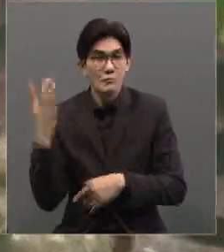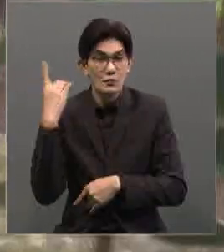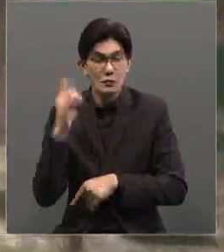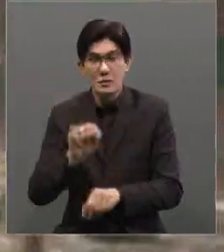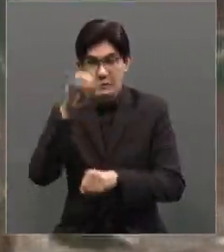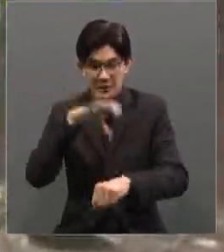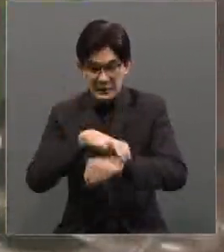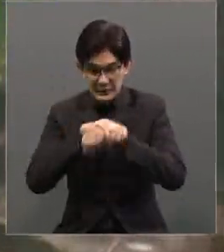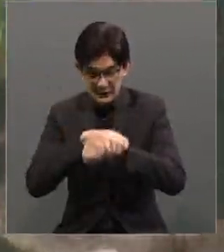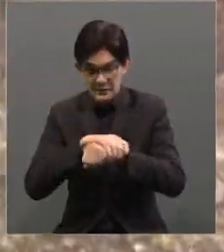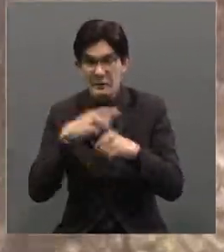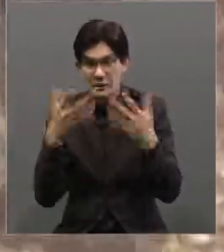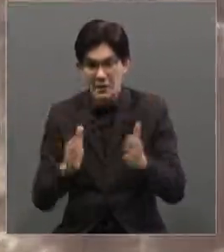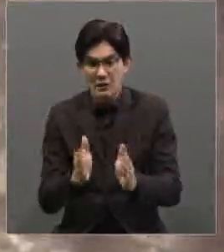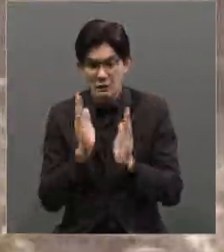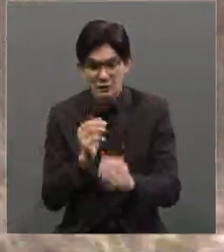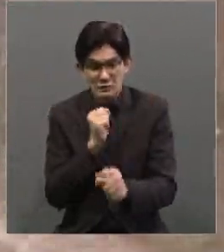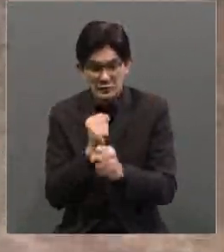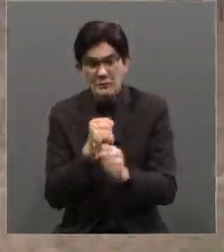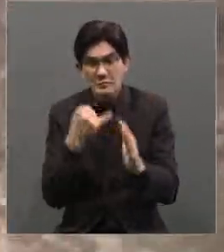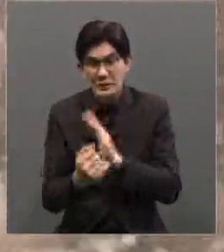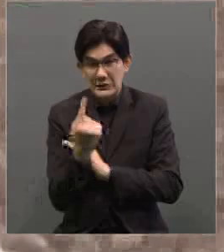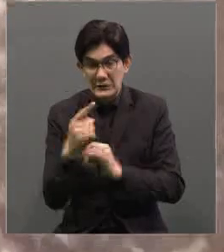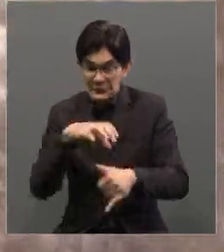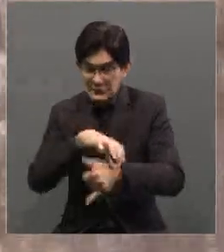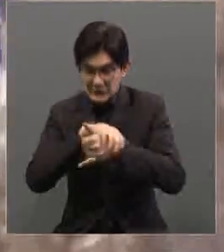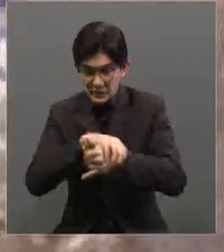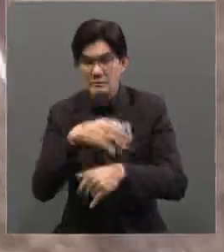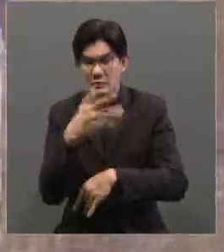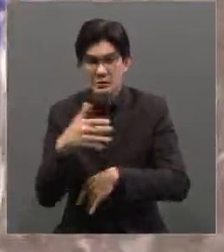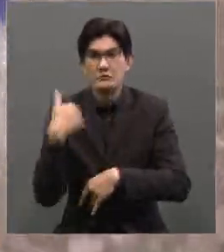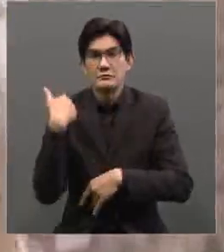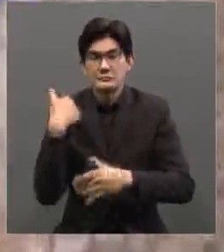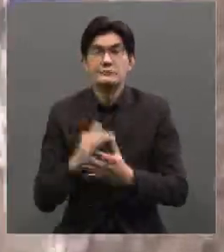ายจับแล้วก็ดำเนินการจับกุมผู้กระทำผิดได้แล้ว1คนในตำบลเขาขาว